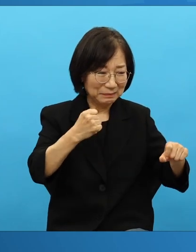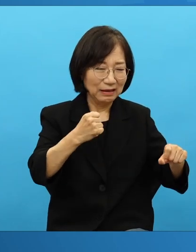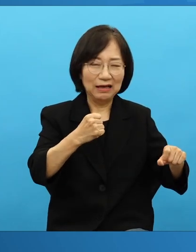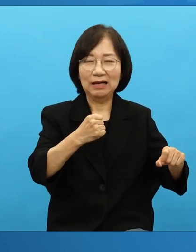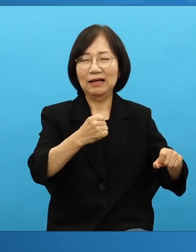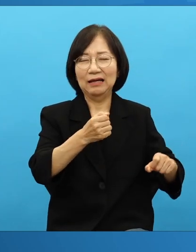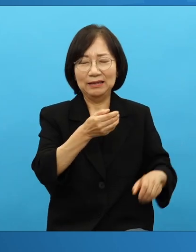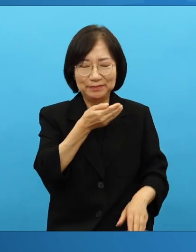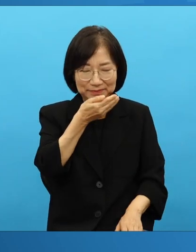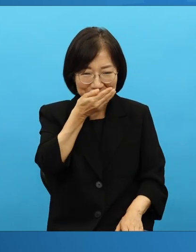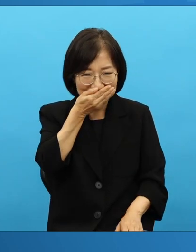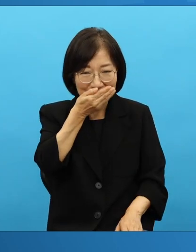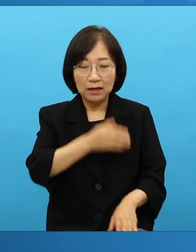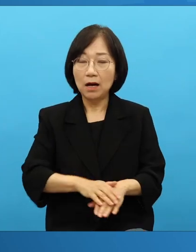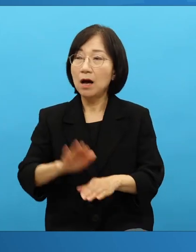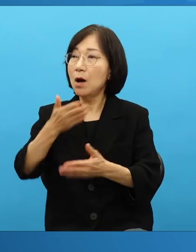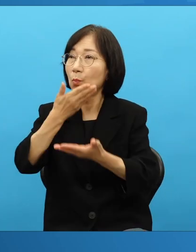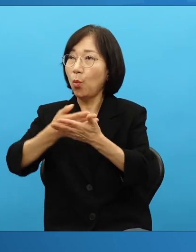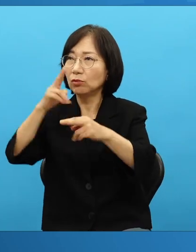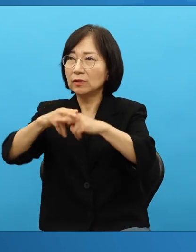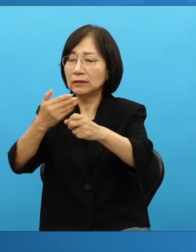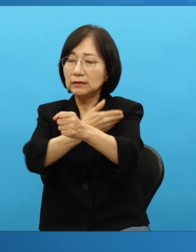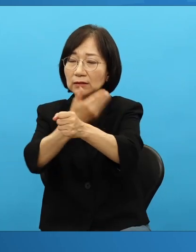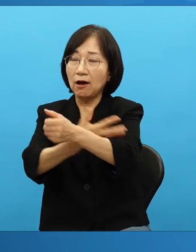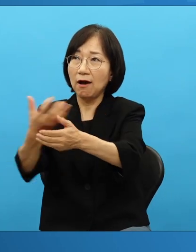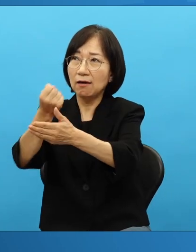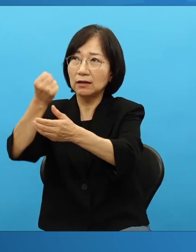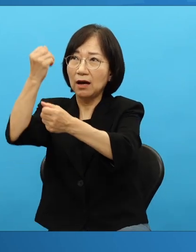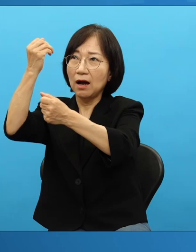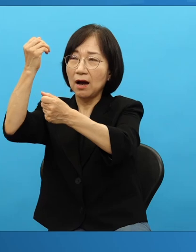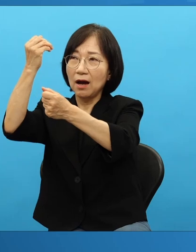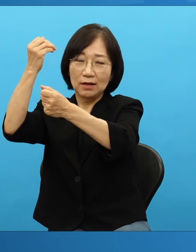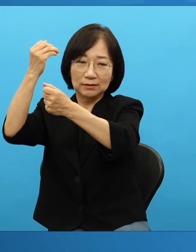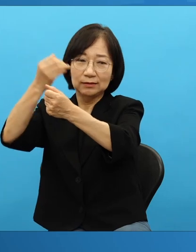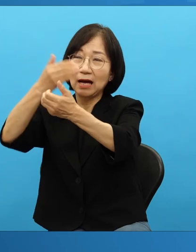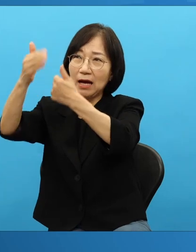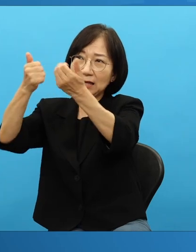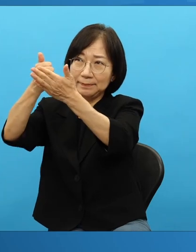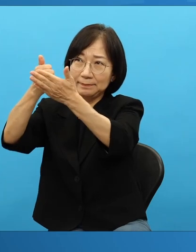这个罗马市民权根本不能够相提并论。 보좌의 능력 누리는 하늘의 시민권을 내가 가졌다.